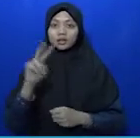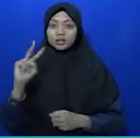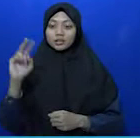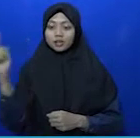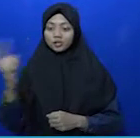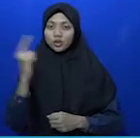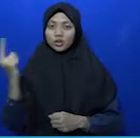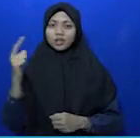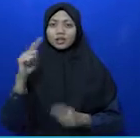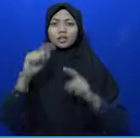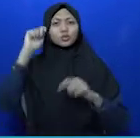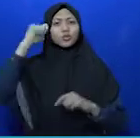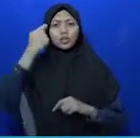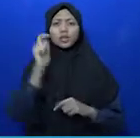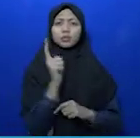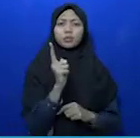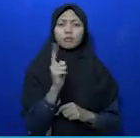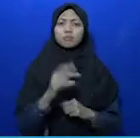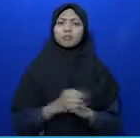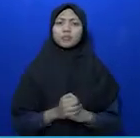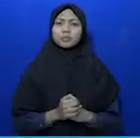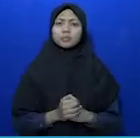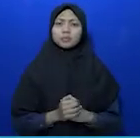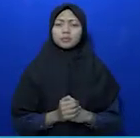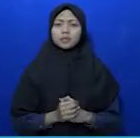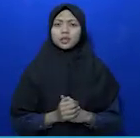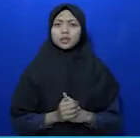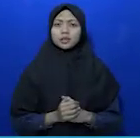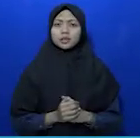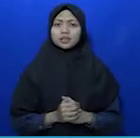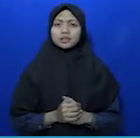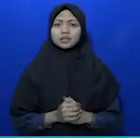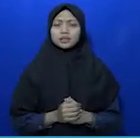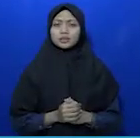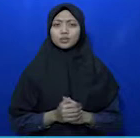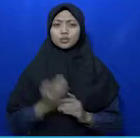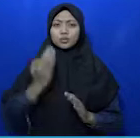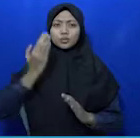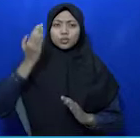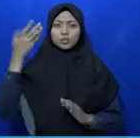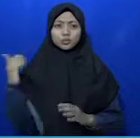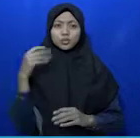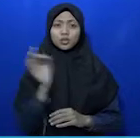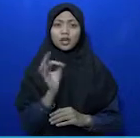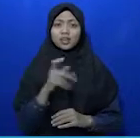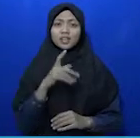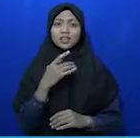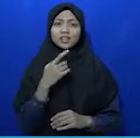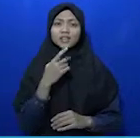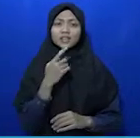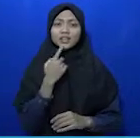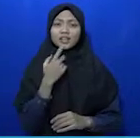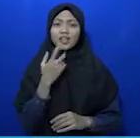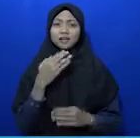mungkin. Karena apa? Karena zaman global ini dengan nasionalisasi dia itu akan